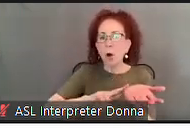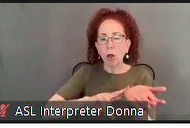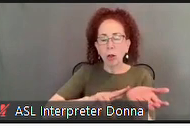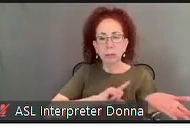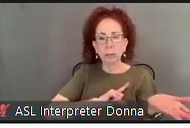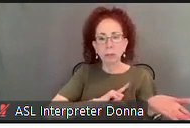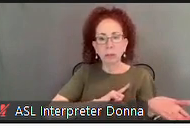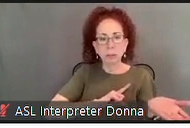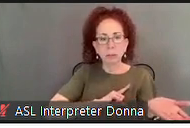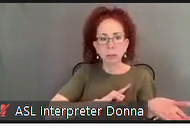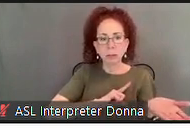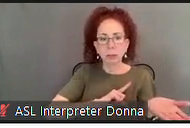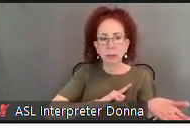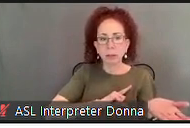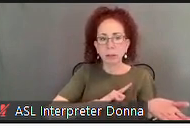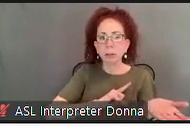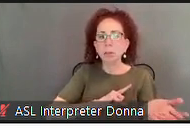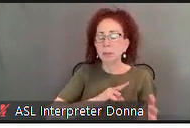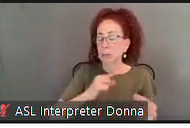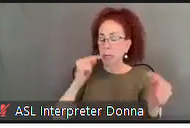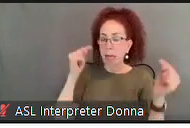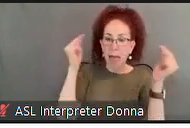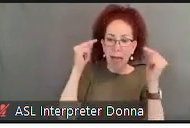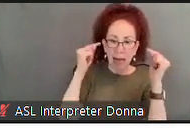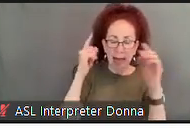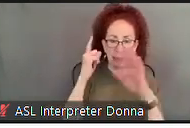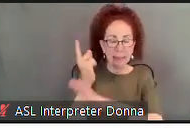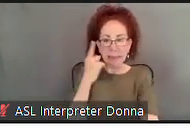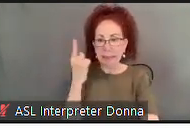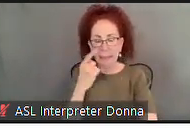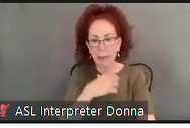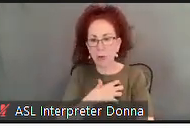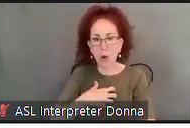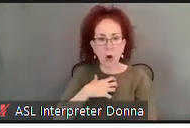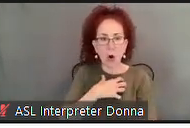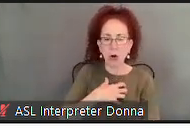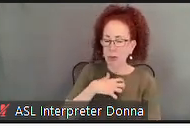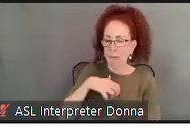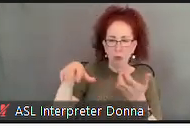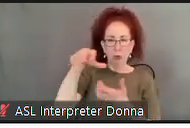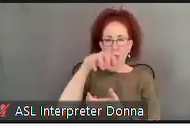有时候会脉搏跳得比较快，头痛、头晕、恶心、